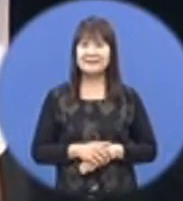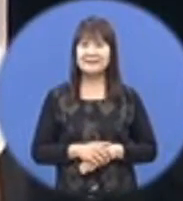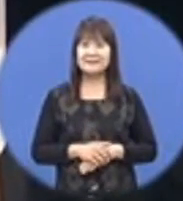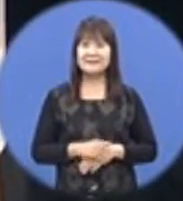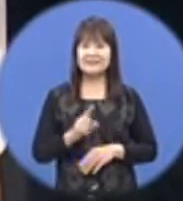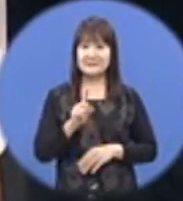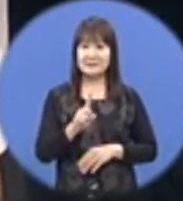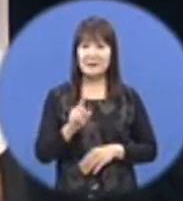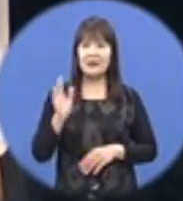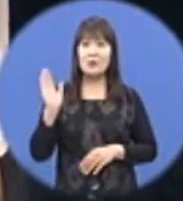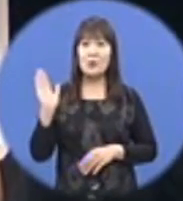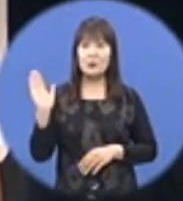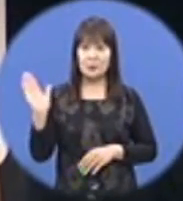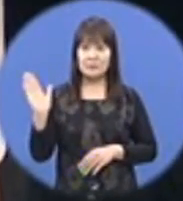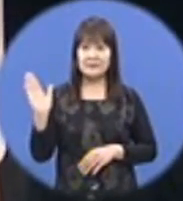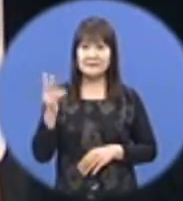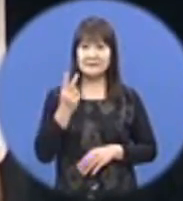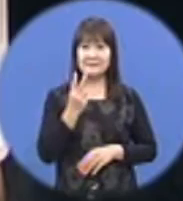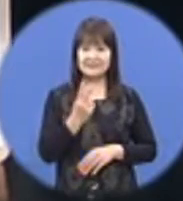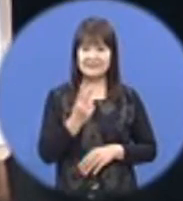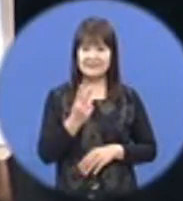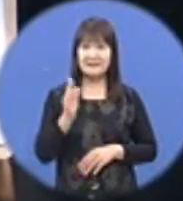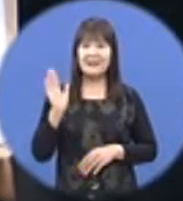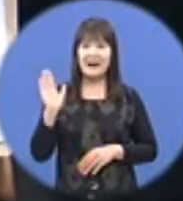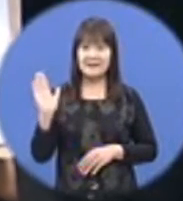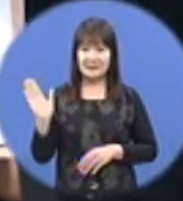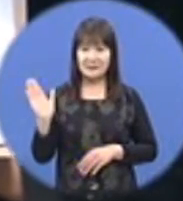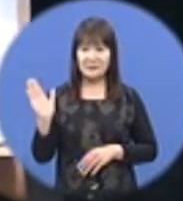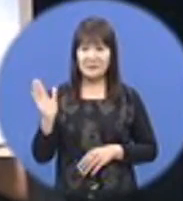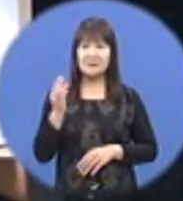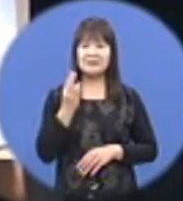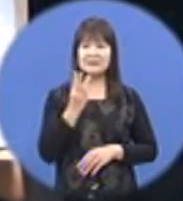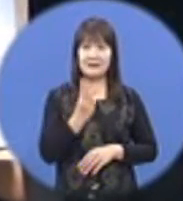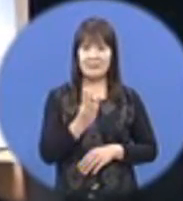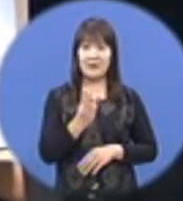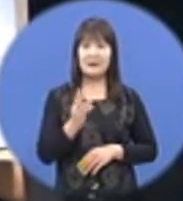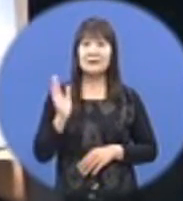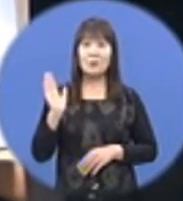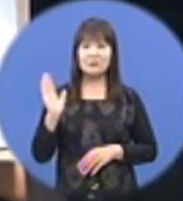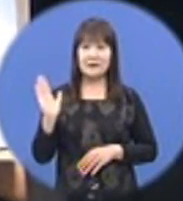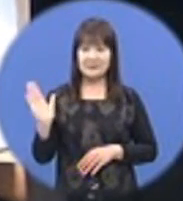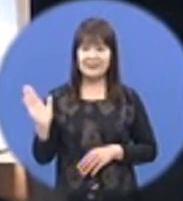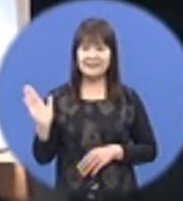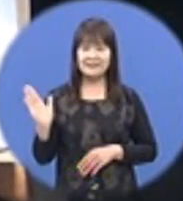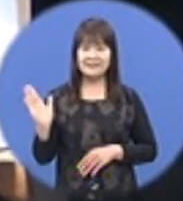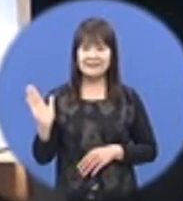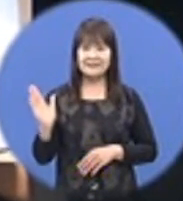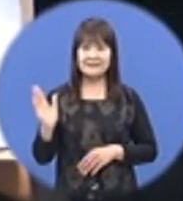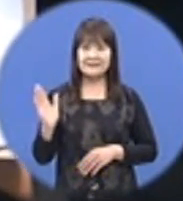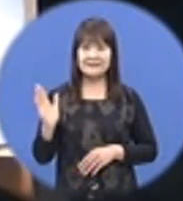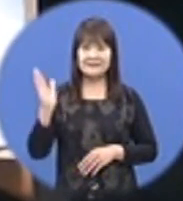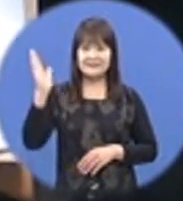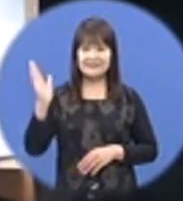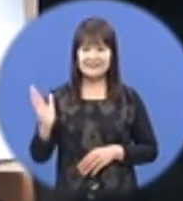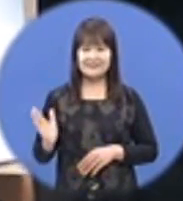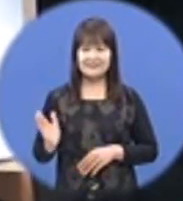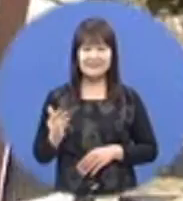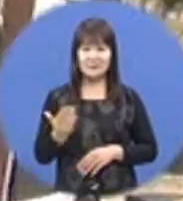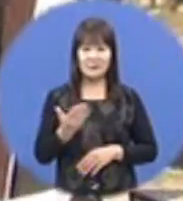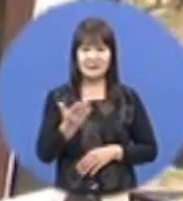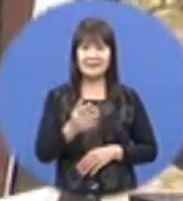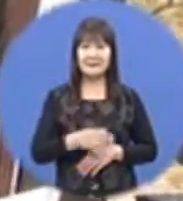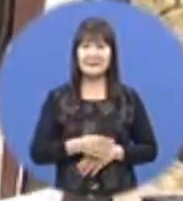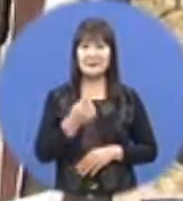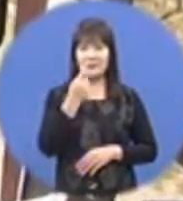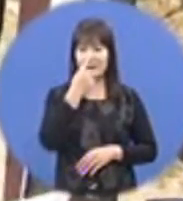1番豊臣の時代、2番浅野の時代、3番徳川の時代。さてどれでしょうか。 それ知